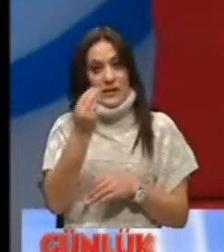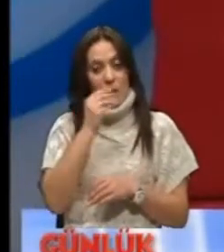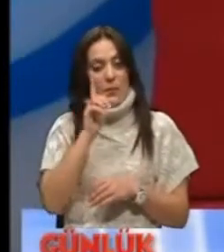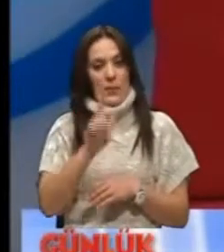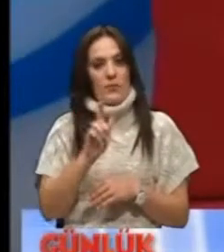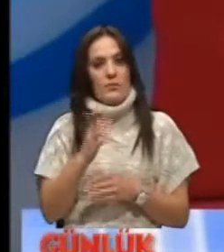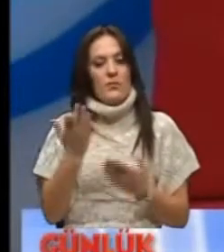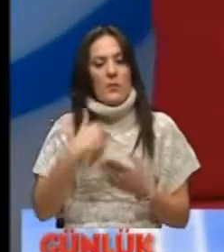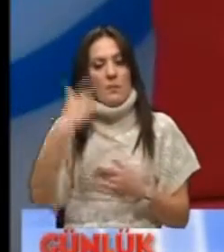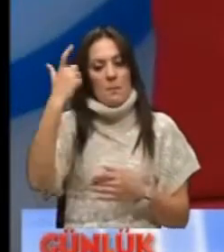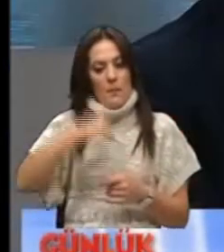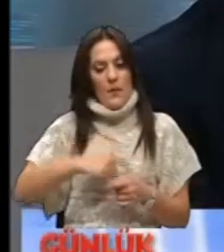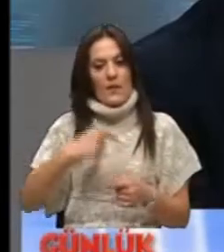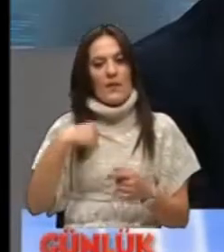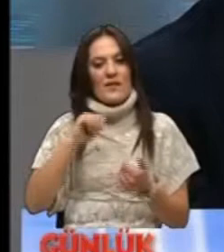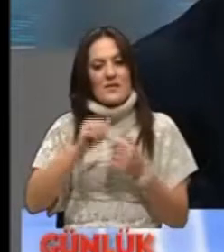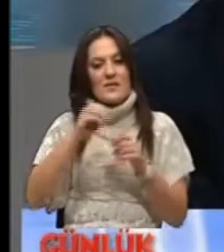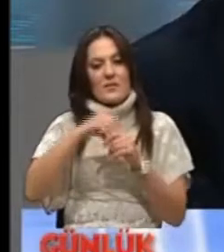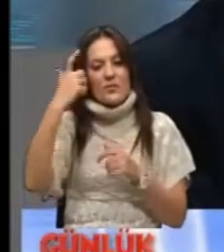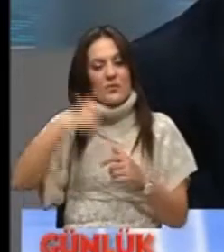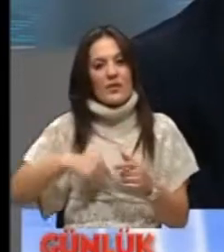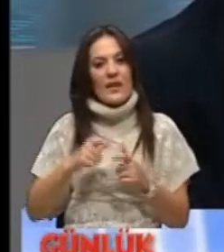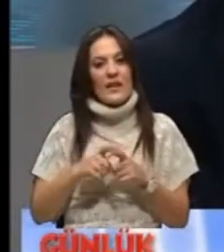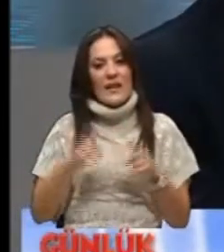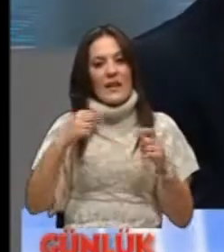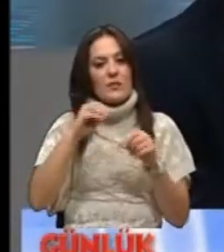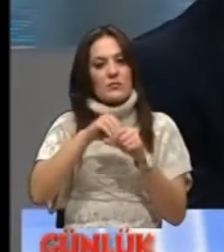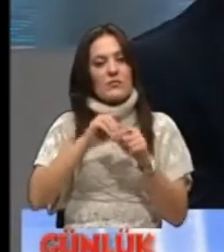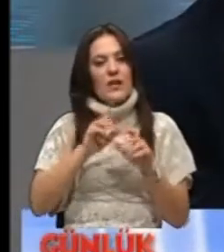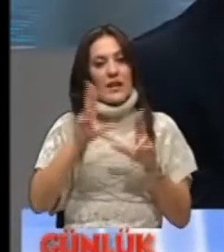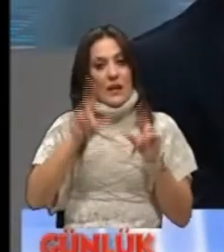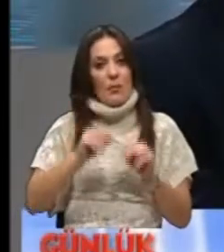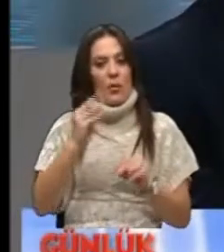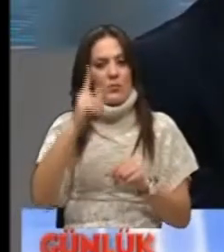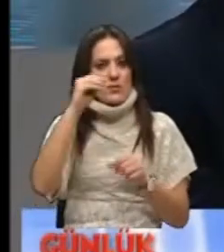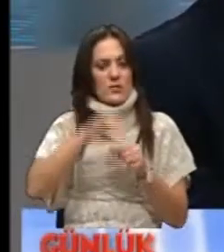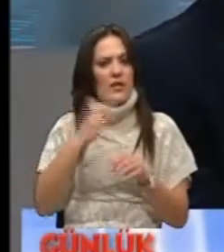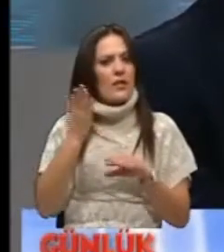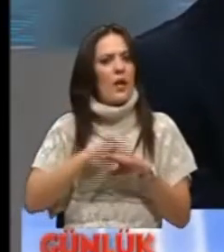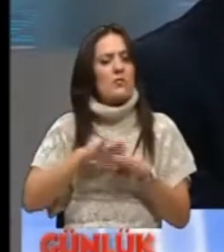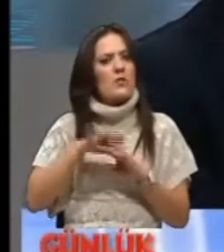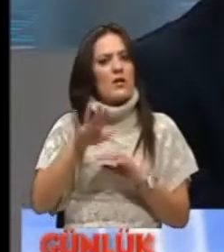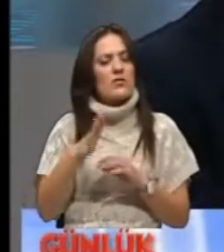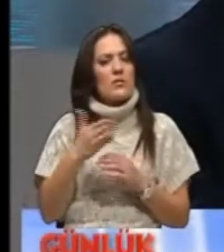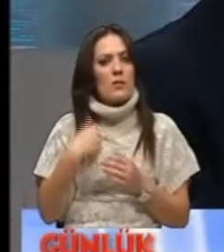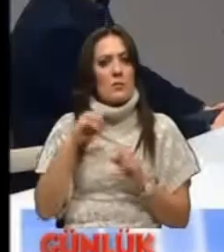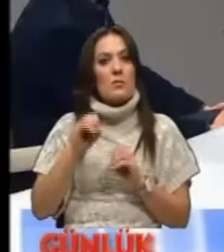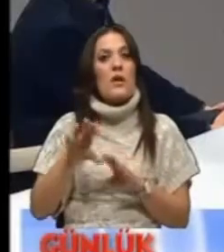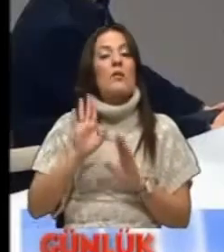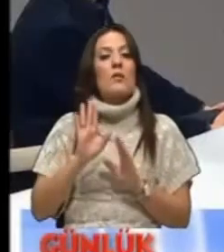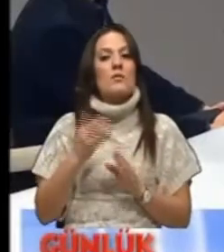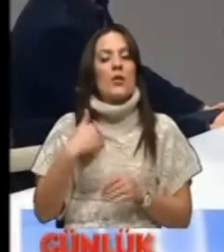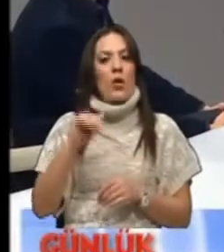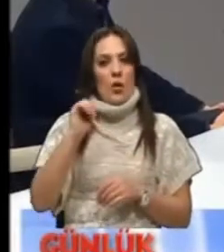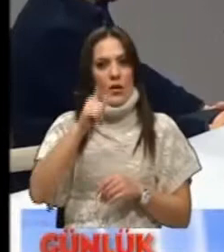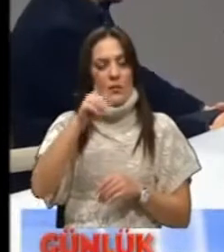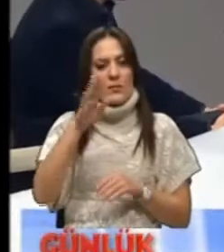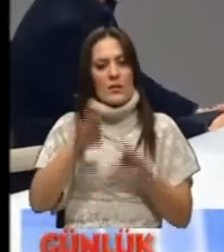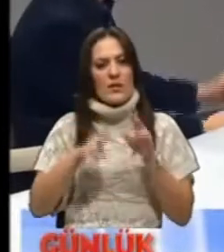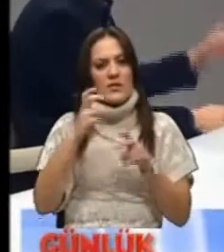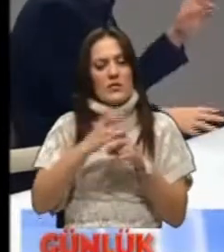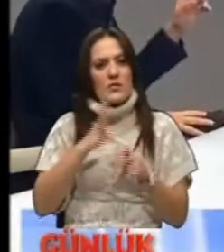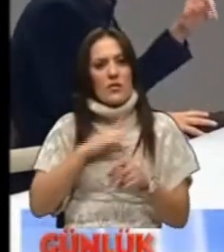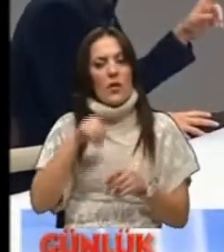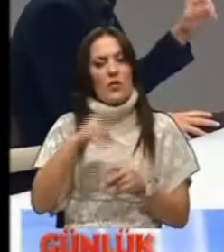beslenmeli. Doğru. Değil mi? Hani bedensel, fiziksel her neyse gelişimi tamamlayabilmesi için. Ne yapsak acaba yahu? Bırakmasak mı? Önemli bir çelişki var orada. Bir çelişki